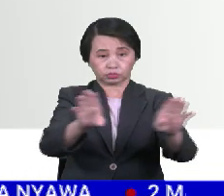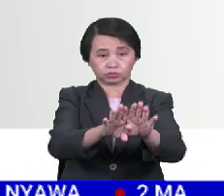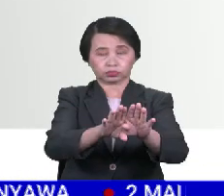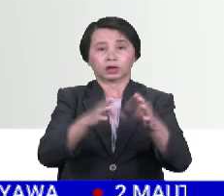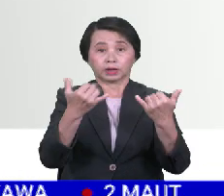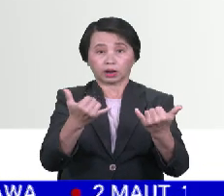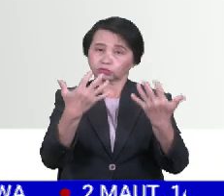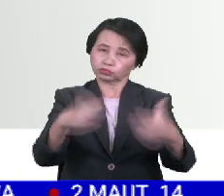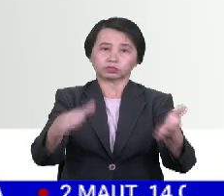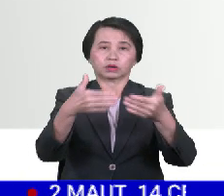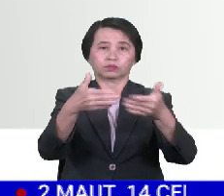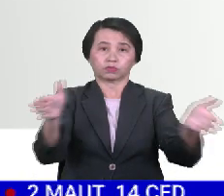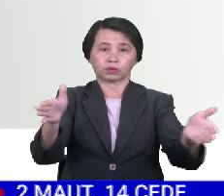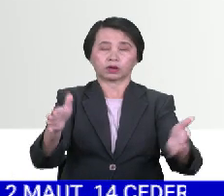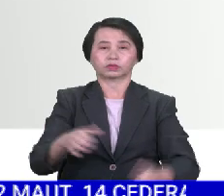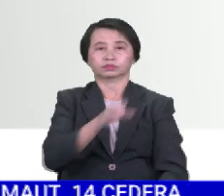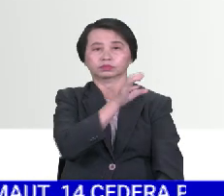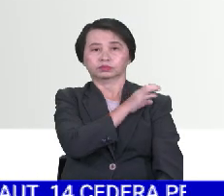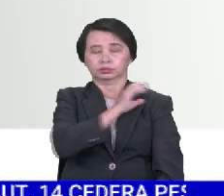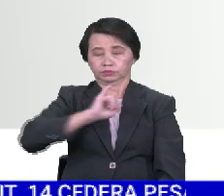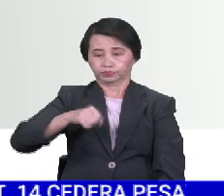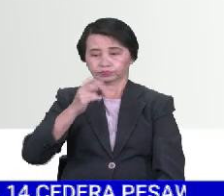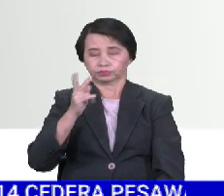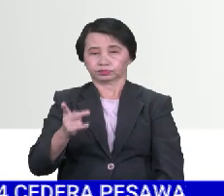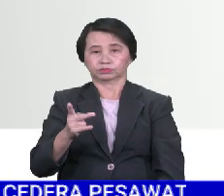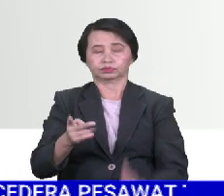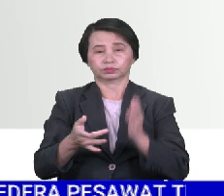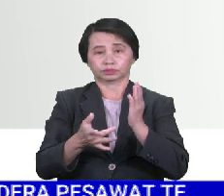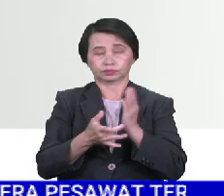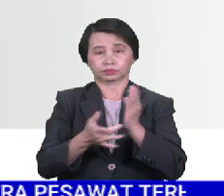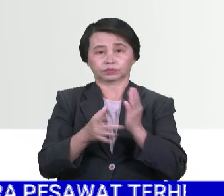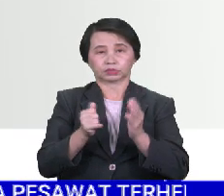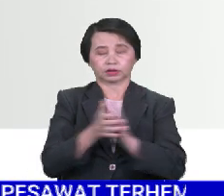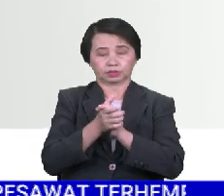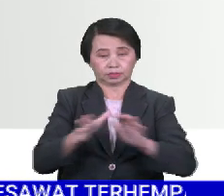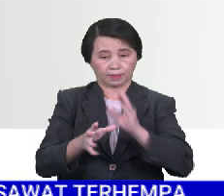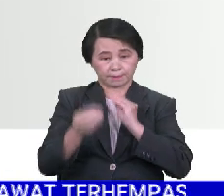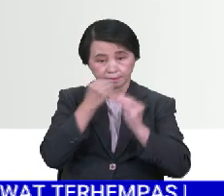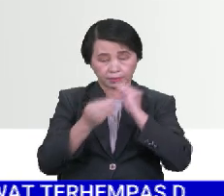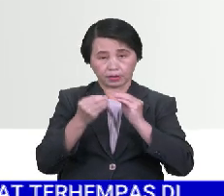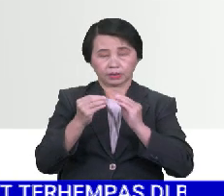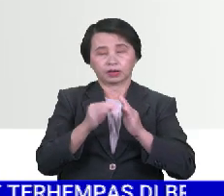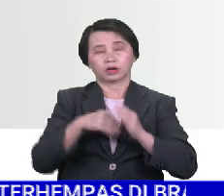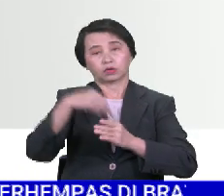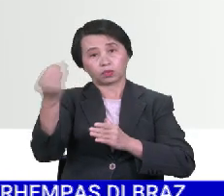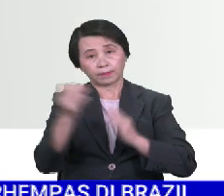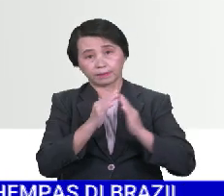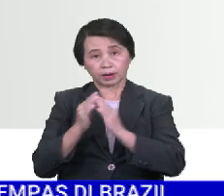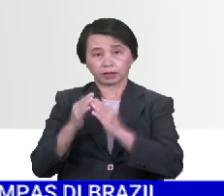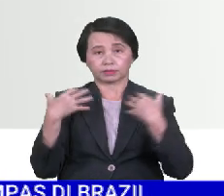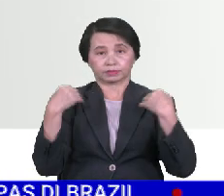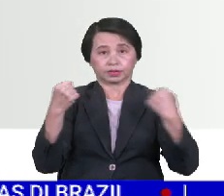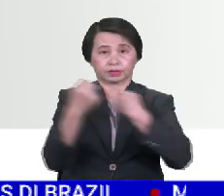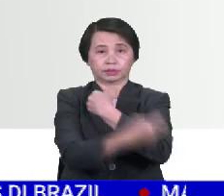telah beroperasi semula jelas pengurus hijau Tengku AC Agroteknologi dan keselamatan makanan pembangunan 2 Banda dan kesehatan Negeri